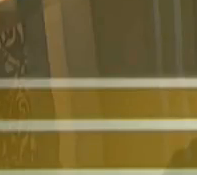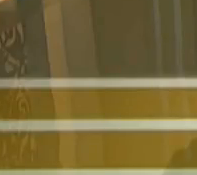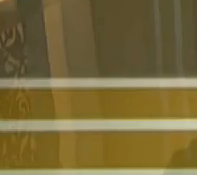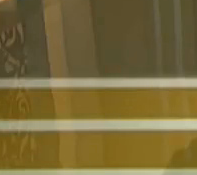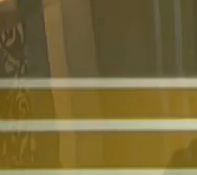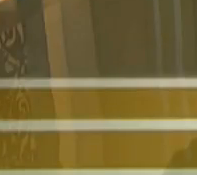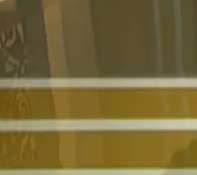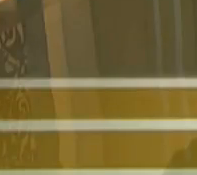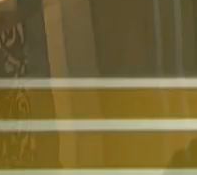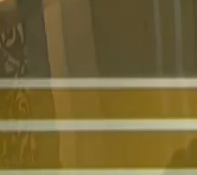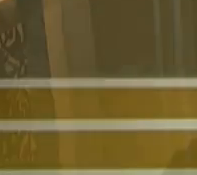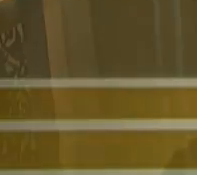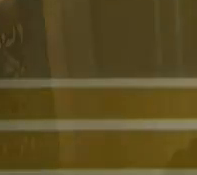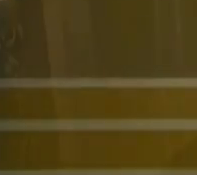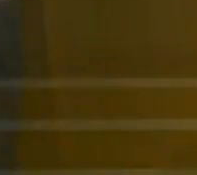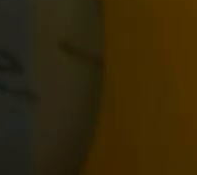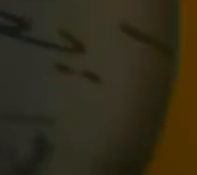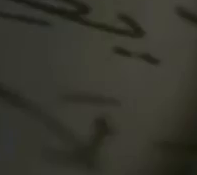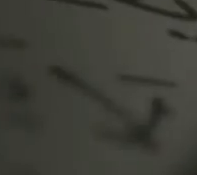مقيم الصلاة ومن